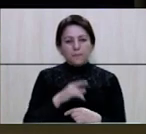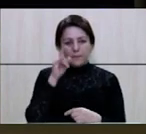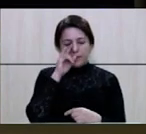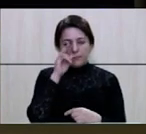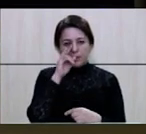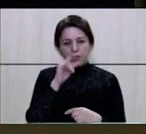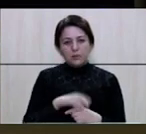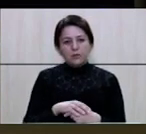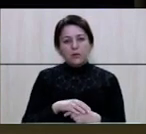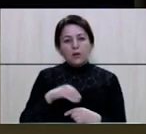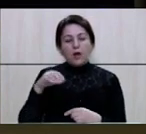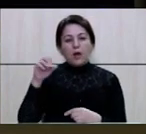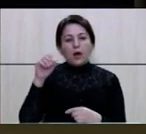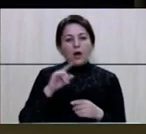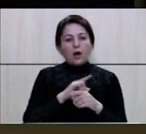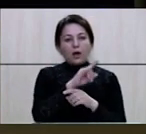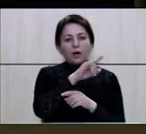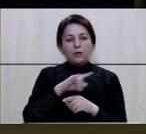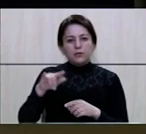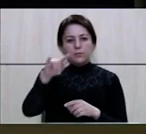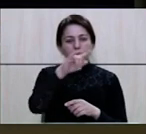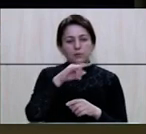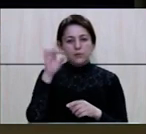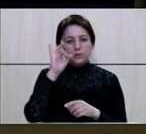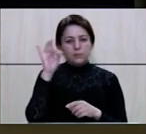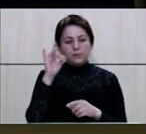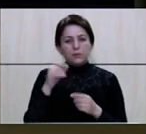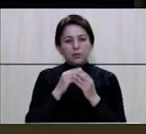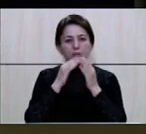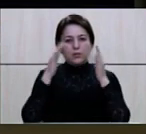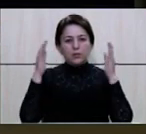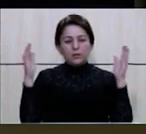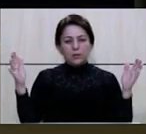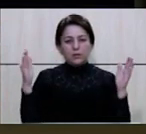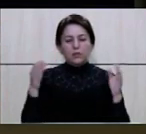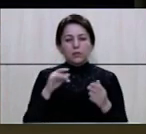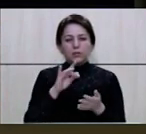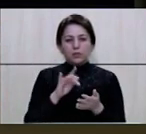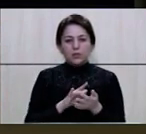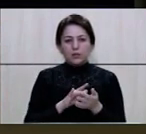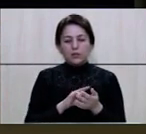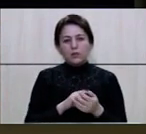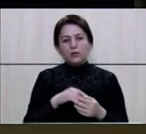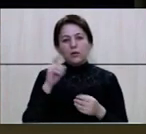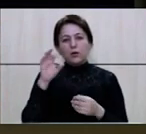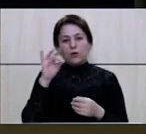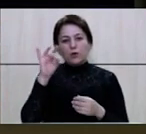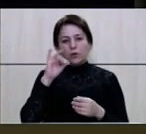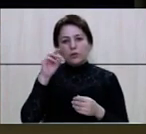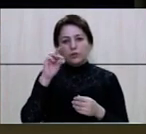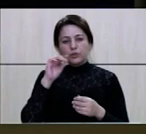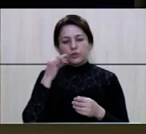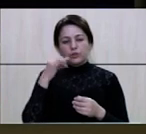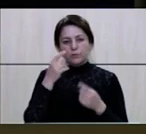Samarqand aeroporti respublikamizning yirik shaharlari va xorijiy mamlakatlari bilan